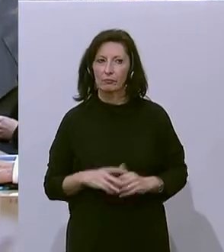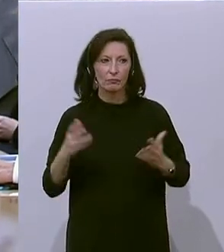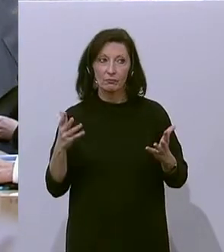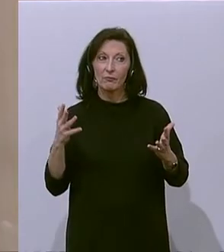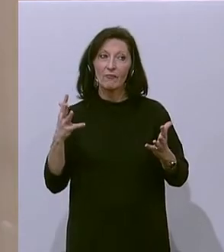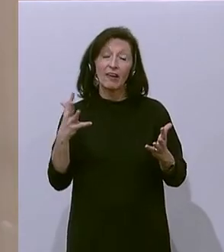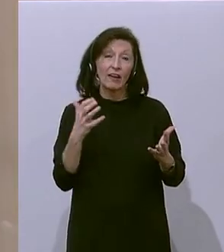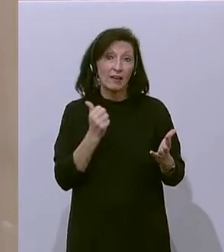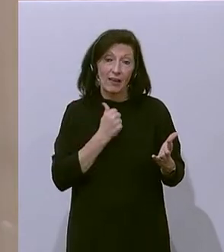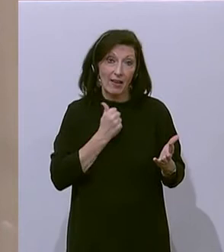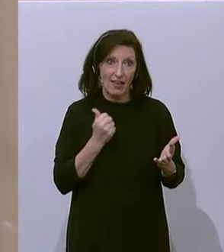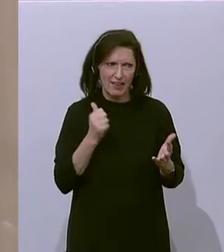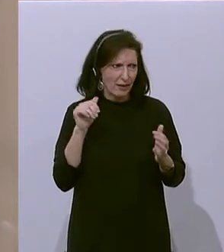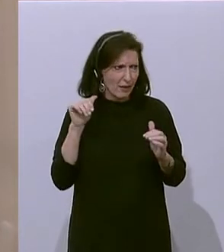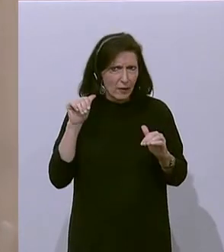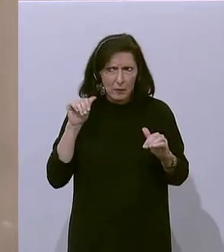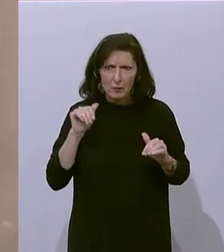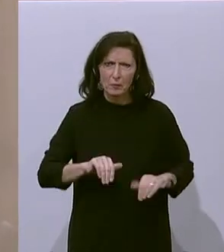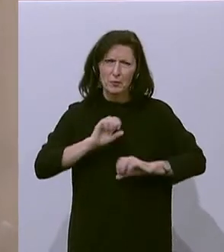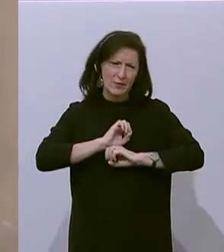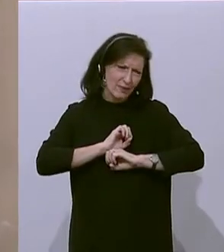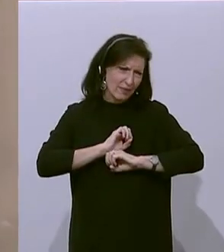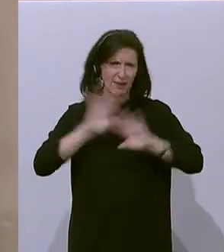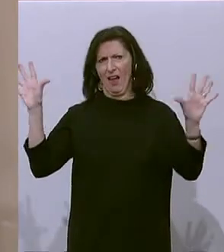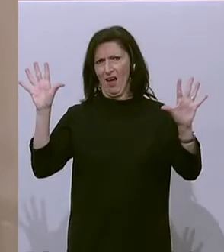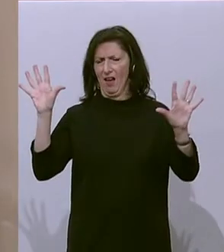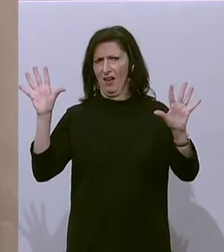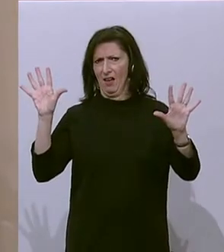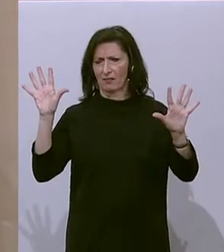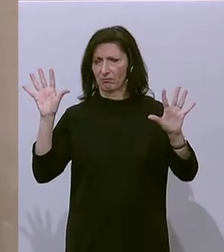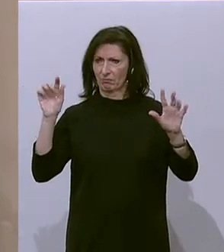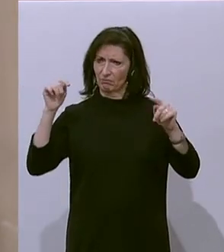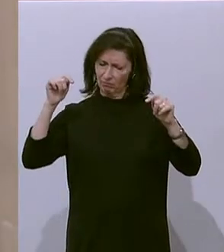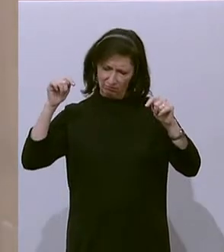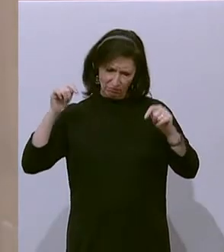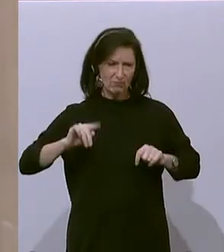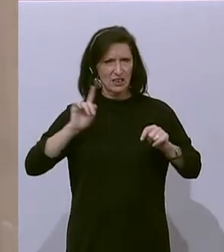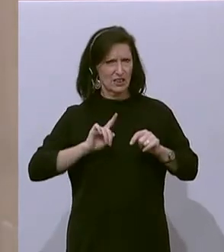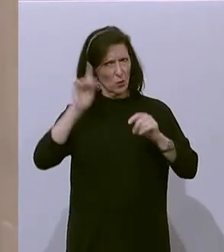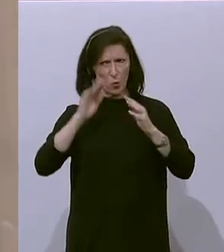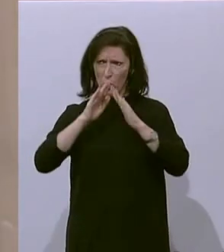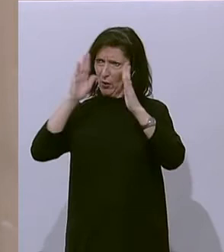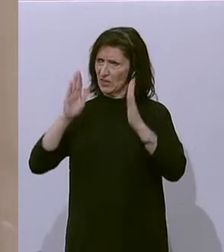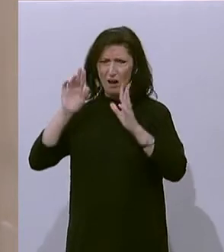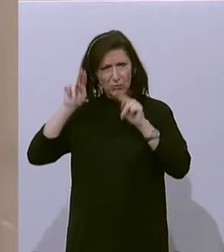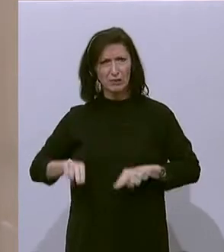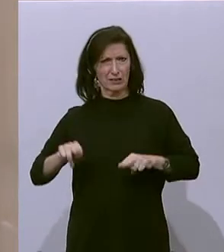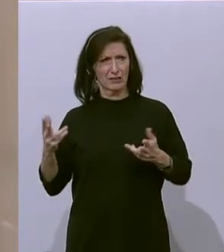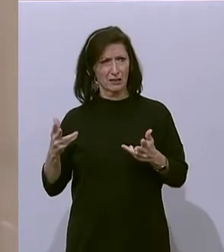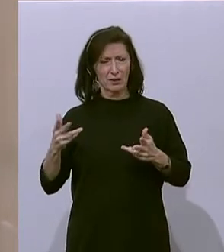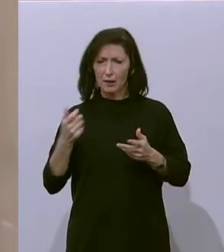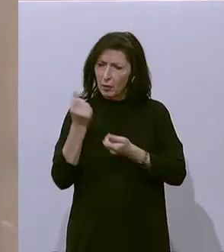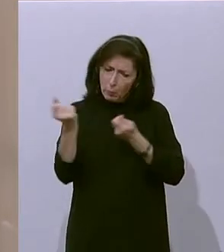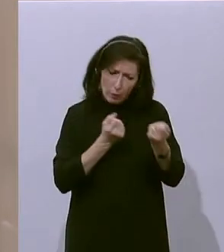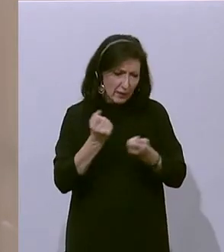Da muss endlich Licht ins Dunkel gebracht werden. Das hat sich nicht nur dieses Hohe Haus verdient, das hat sich die Politik verdient, das haben sich vor allem